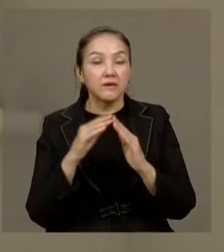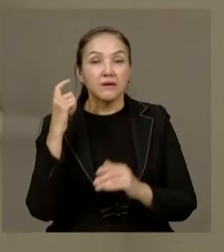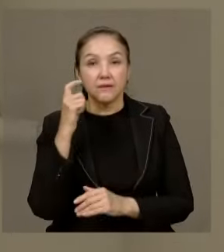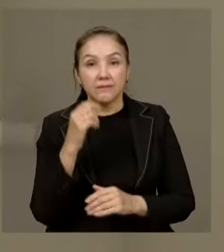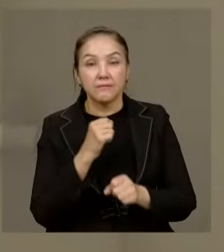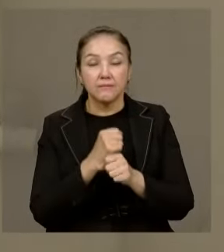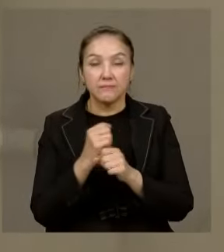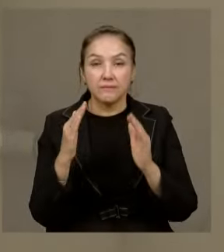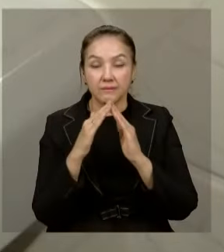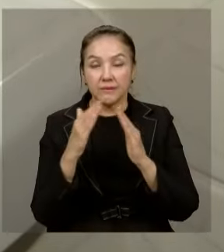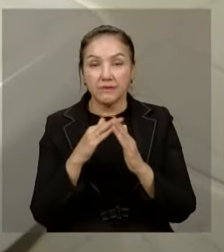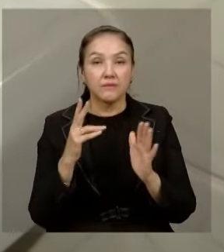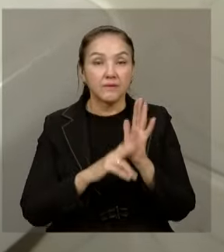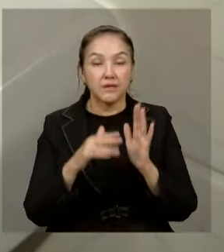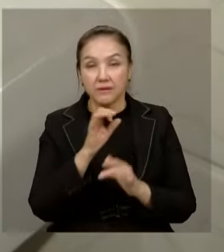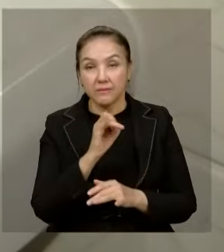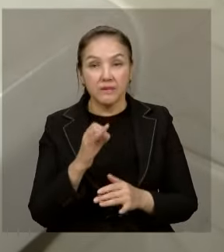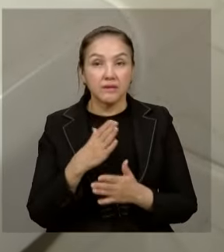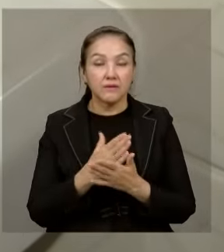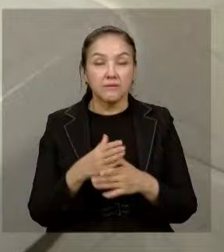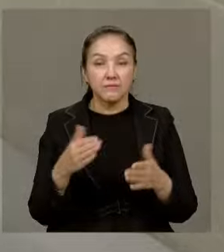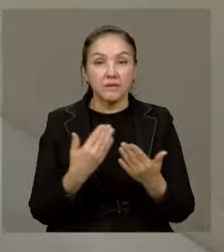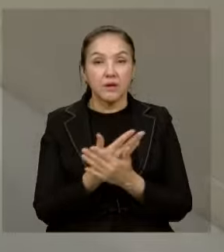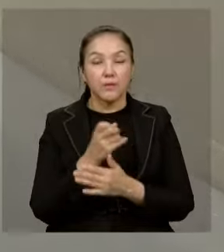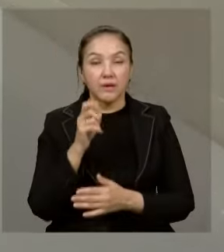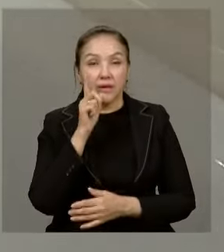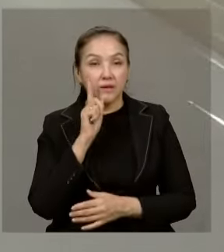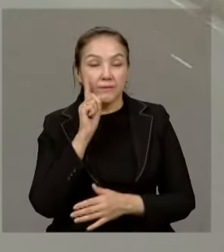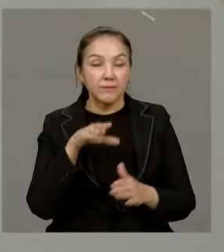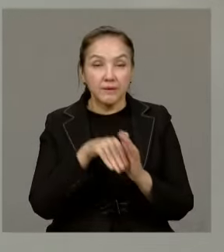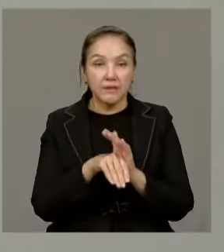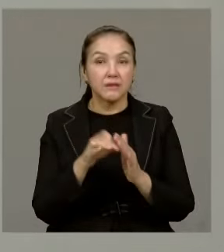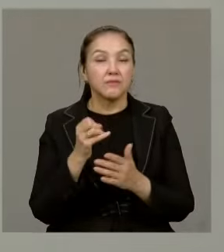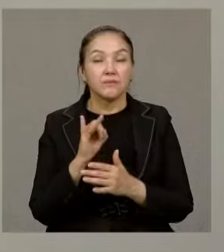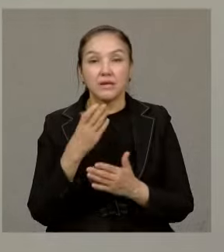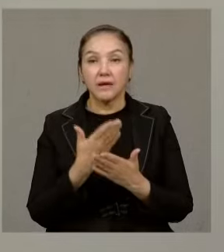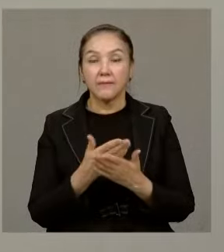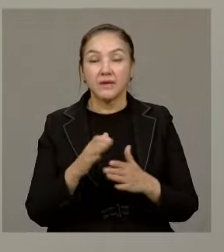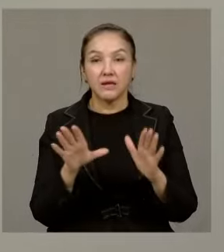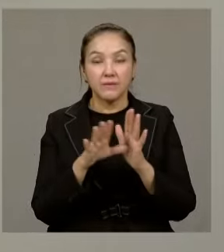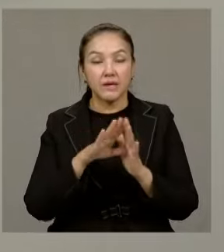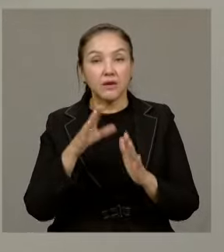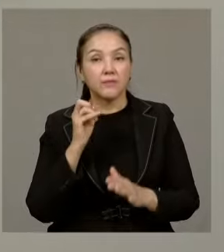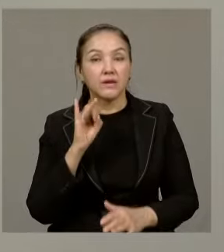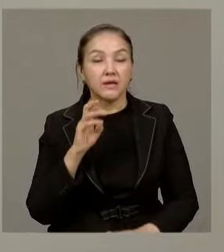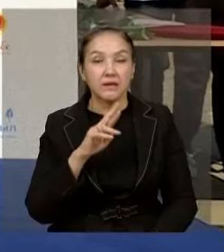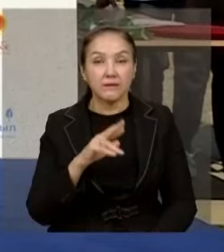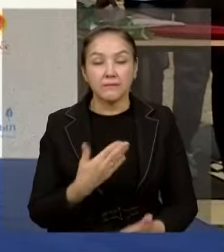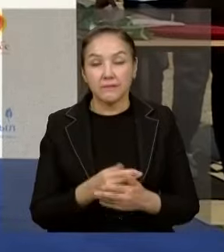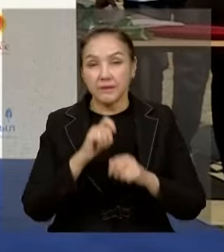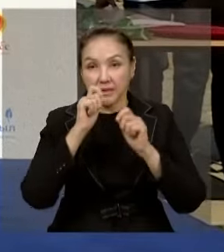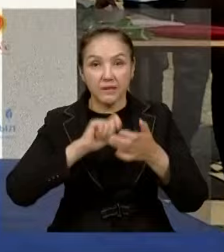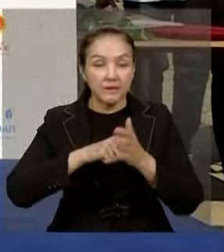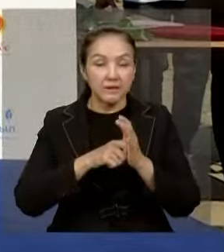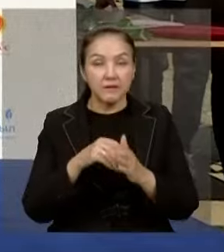типовые дома площадью 80 кмет оснащены современными удобствами включая санузел и котельные для автономного отопления вручая